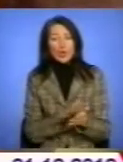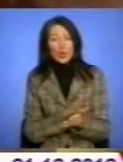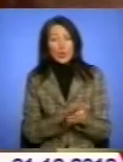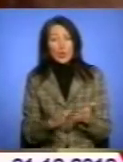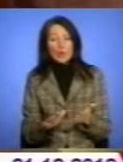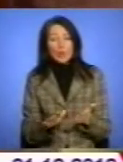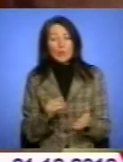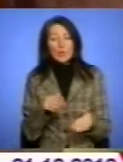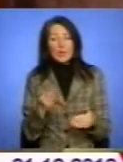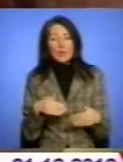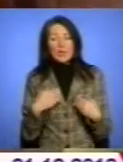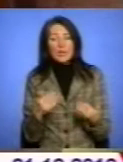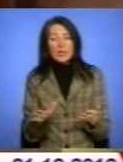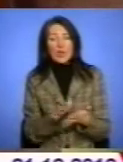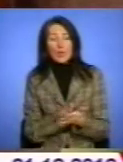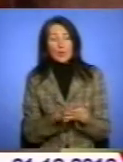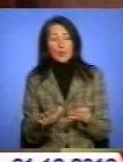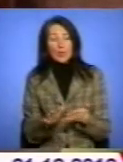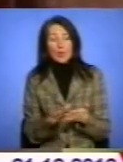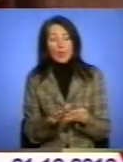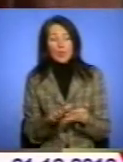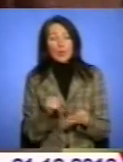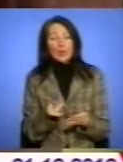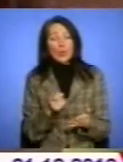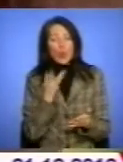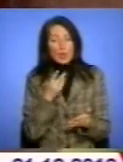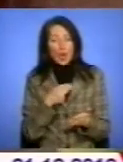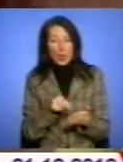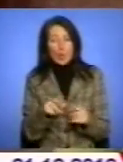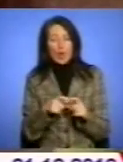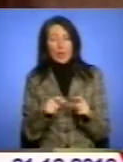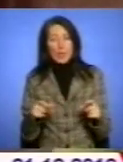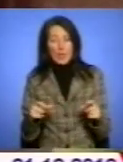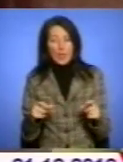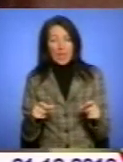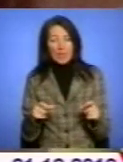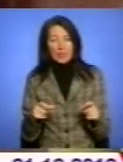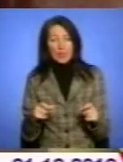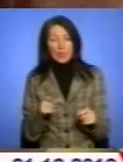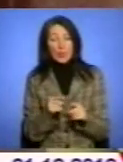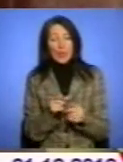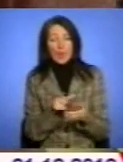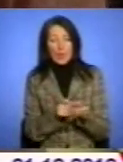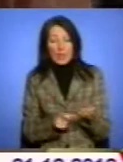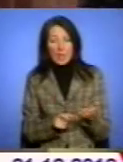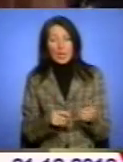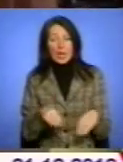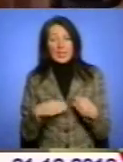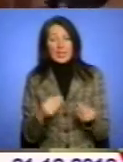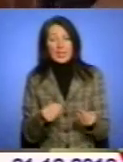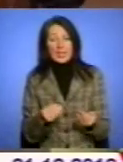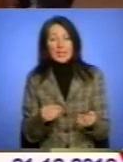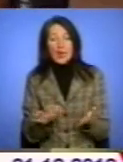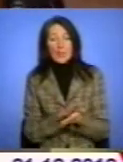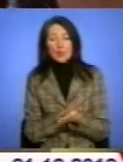і їм надається безкоштовно при тому, коли вони купляють проїзний документ по талонах, їм надається безкоштовну